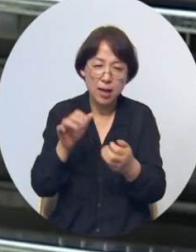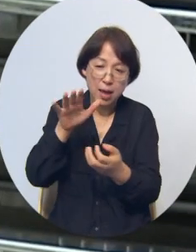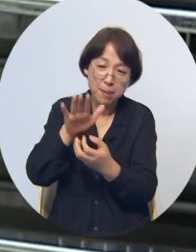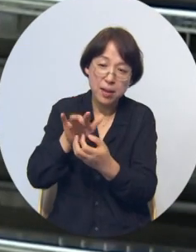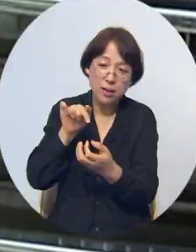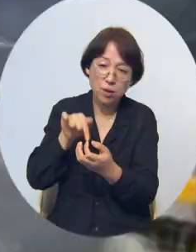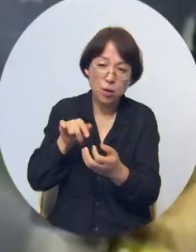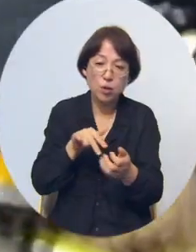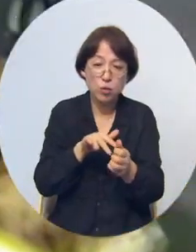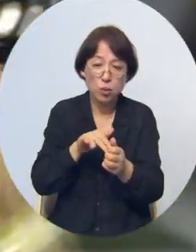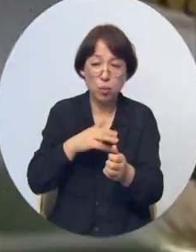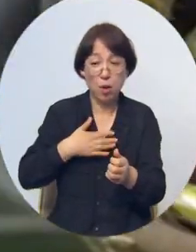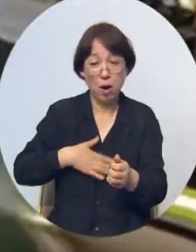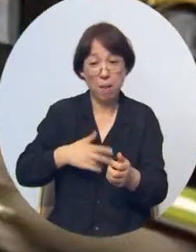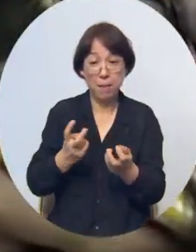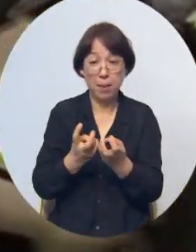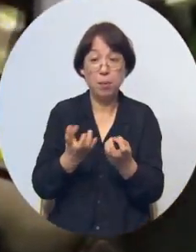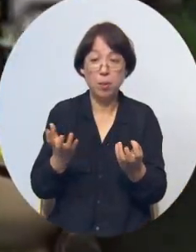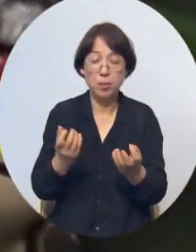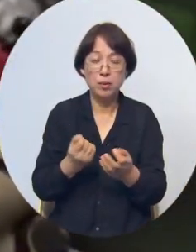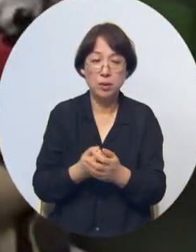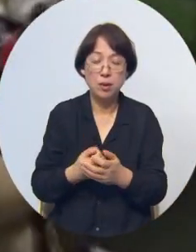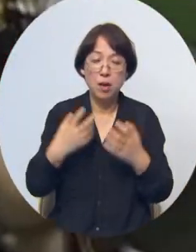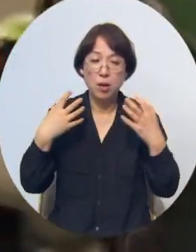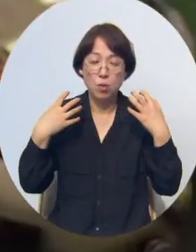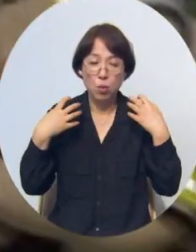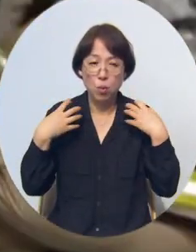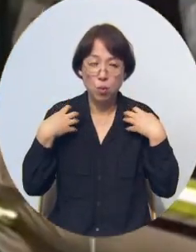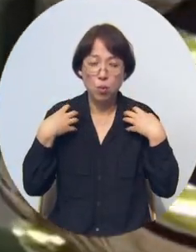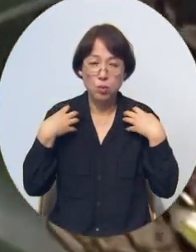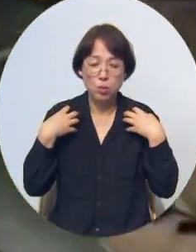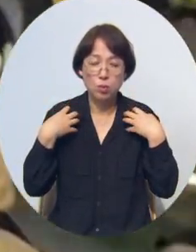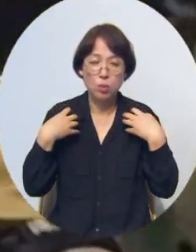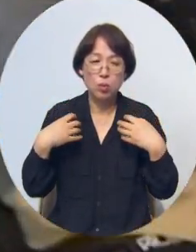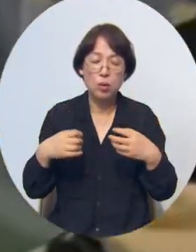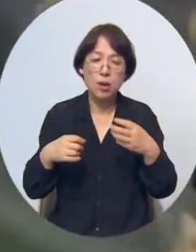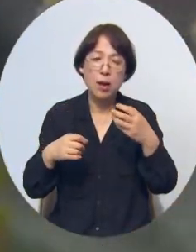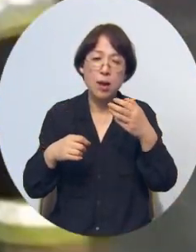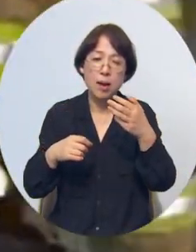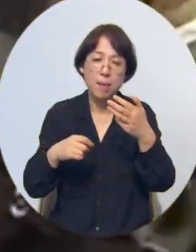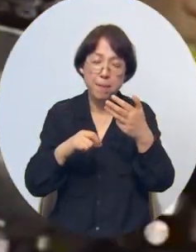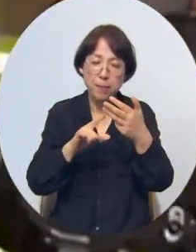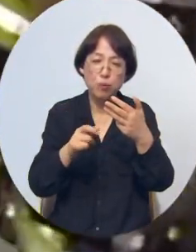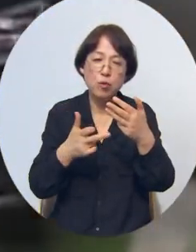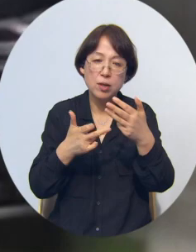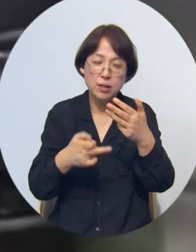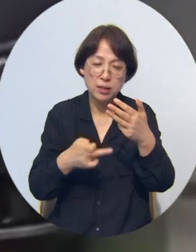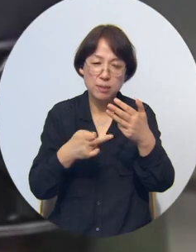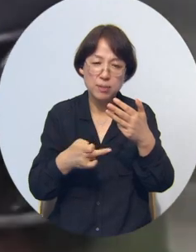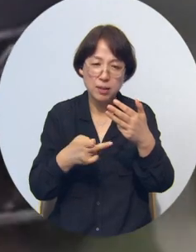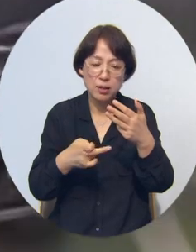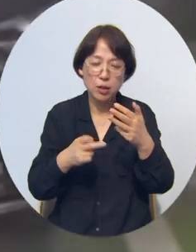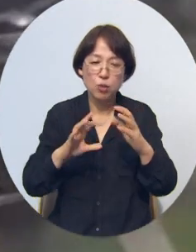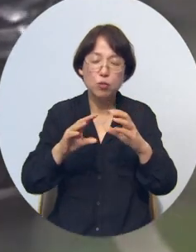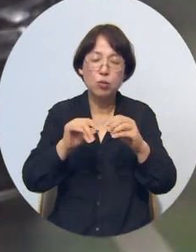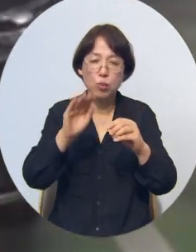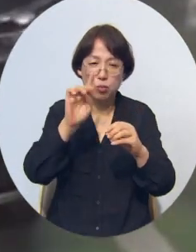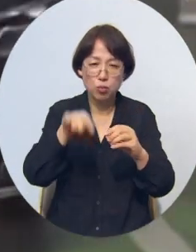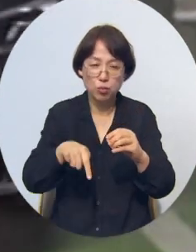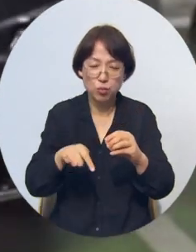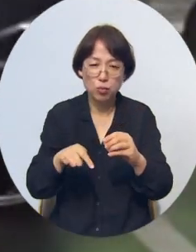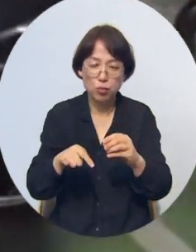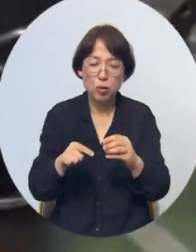방법은 없습니다 정부는 오는 12일 환경부 주관으로 국토부 산업부 등과 함께 전기차 화재 회의를